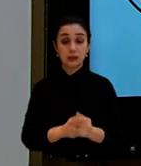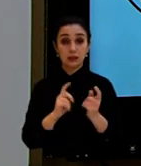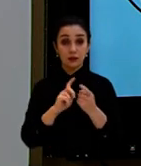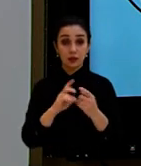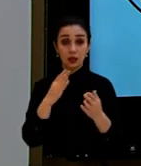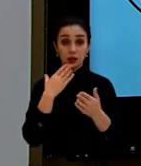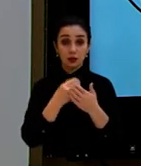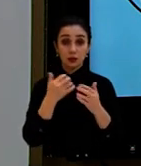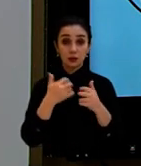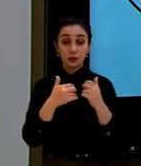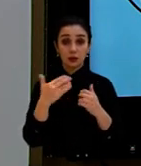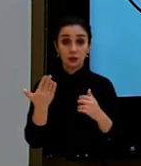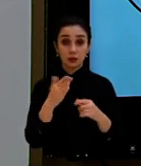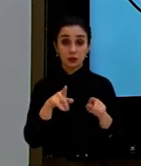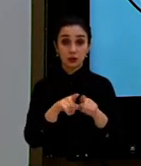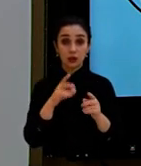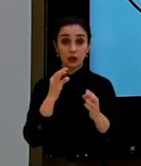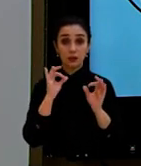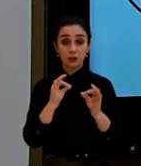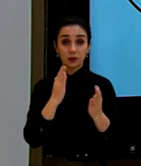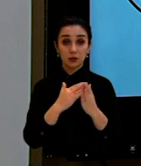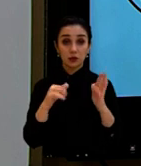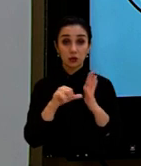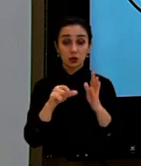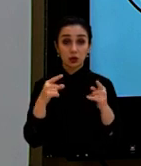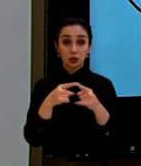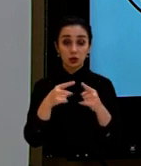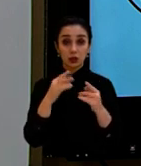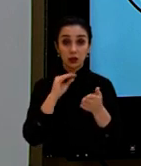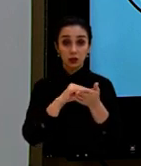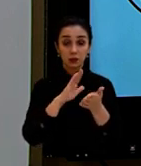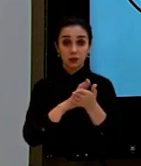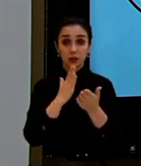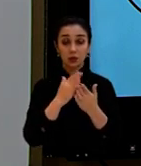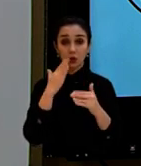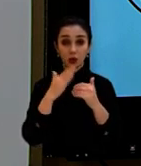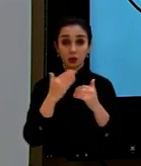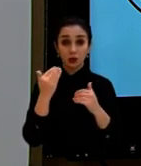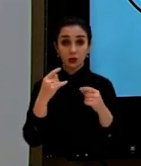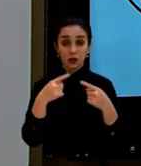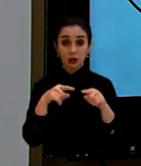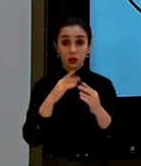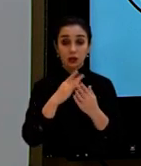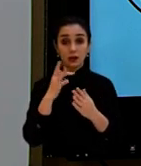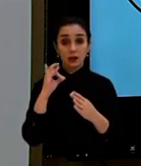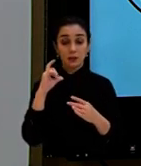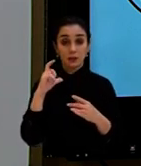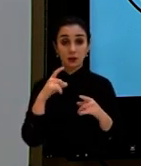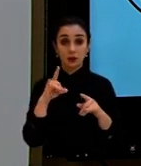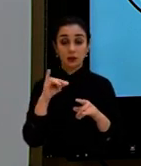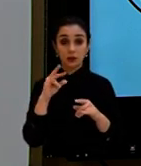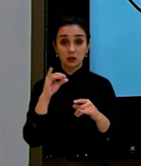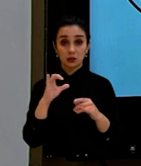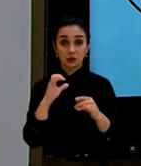Связь между радиусами вписанной окружности в правильный шестиугольник и описанной около него окружности. R большая